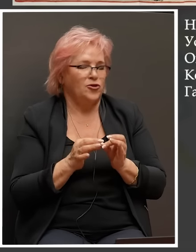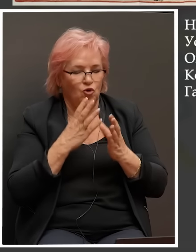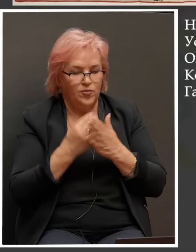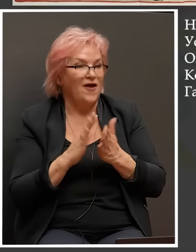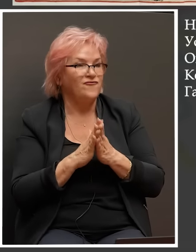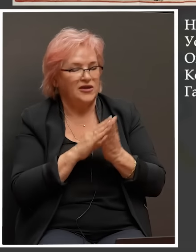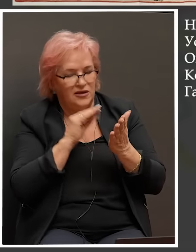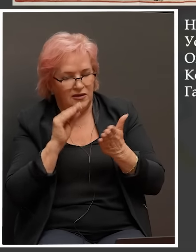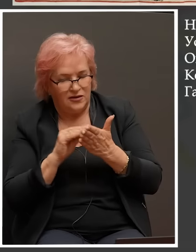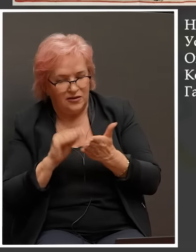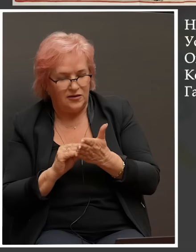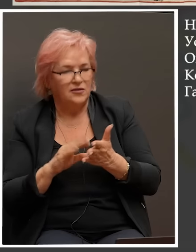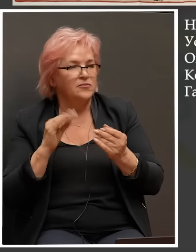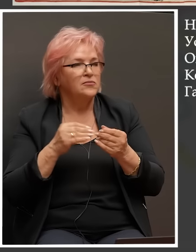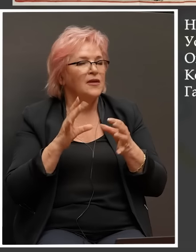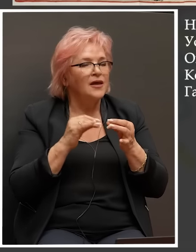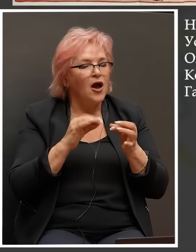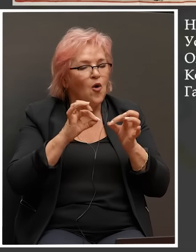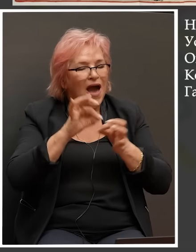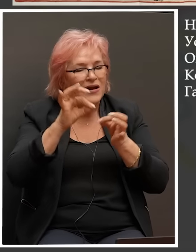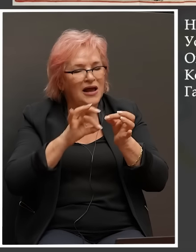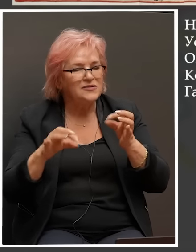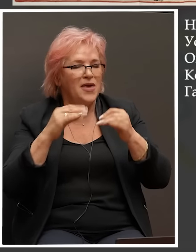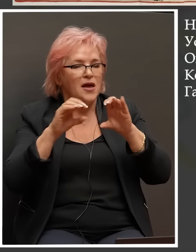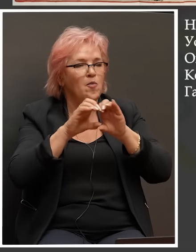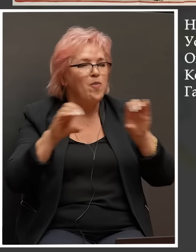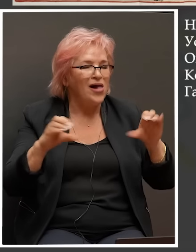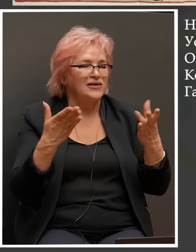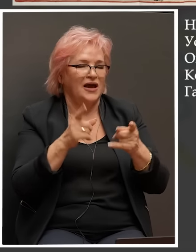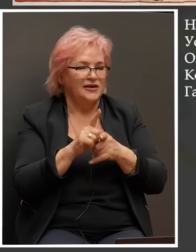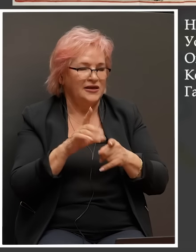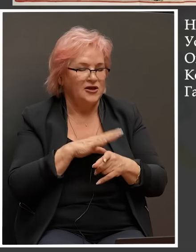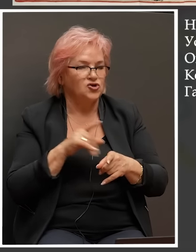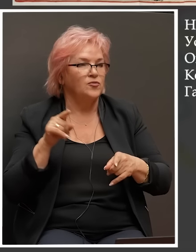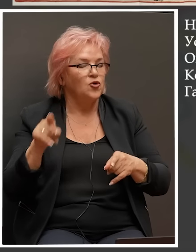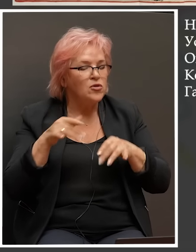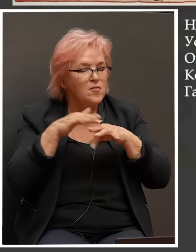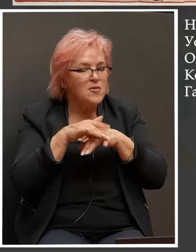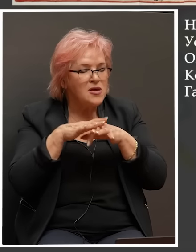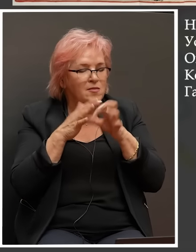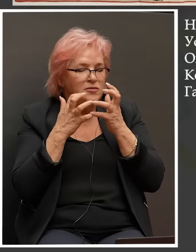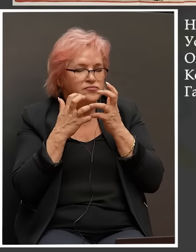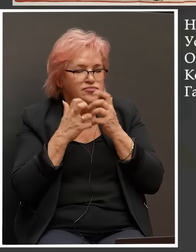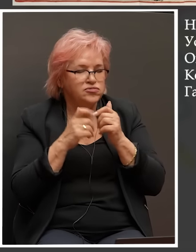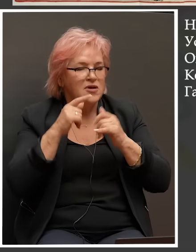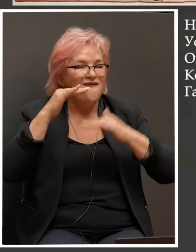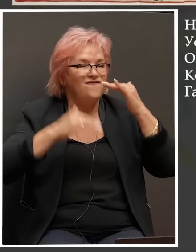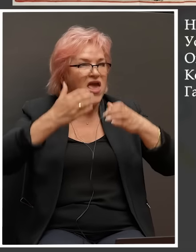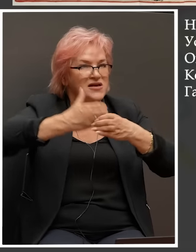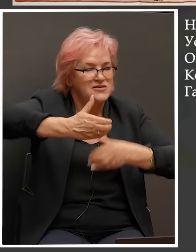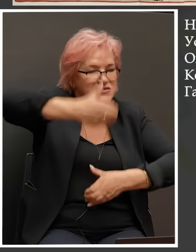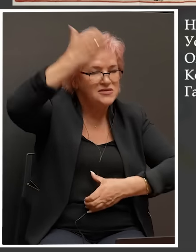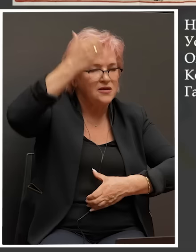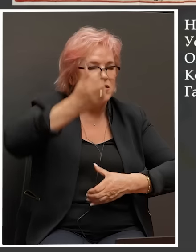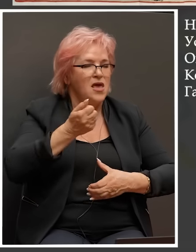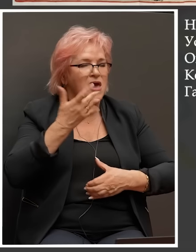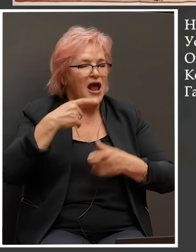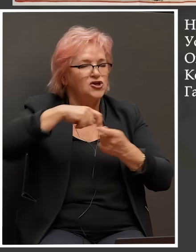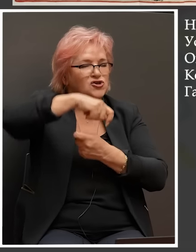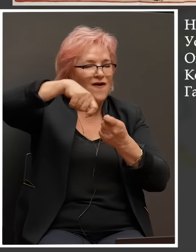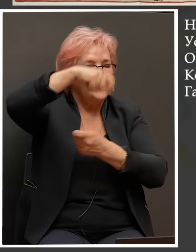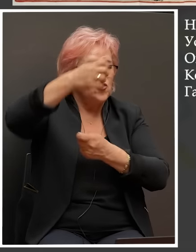своей книге, вплоть до толщины балок. Он производит математический расчет веса обелиска. Он рассчитывает количество